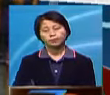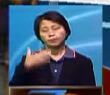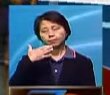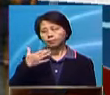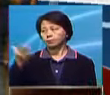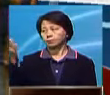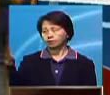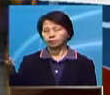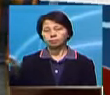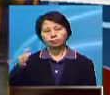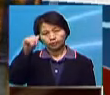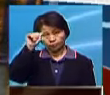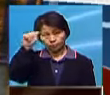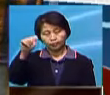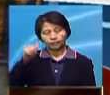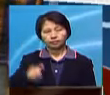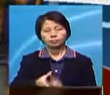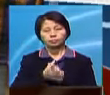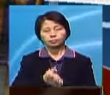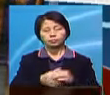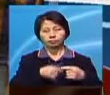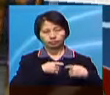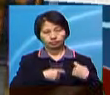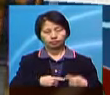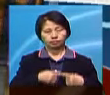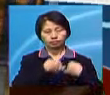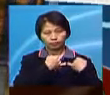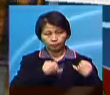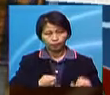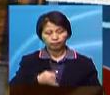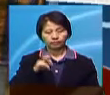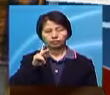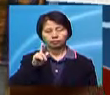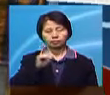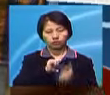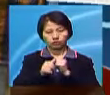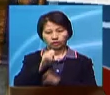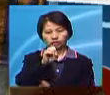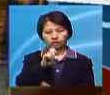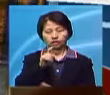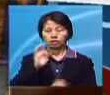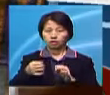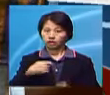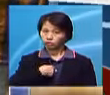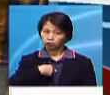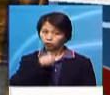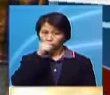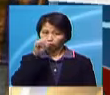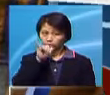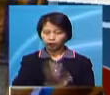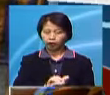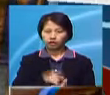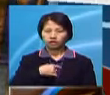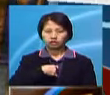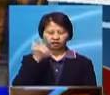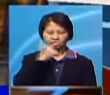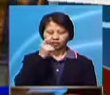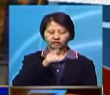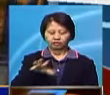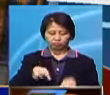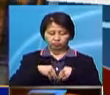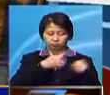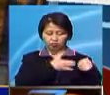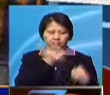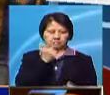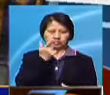Terima kasih Ivan dan Syikin. Assalamualaikum dan salam satis jiwa. Menjelang Sukan SEA Kuala Lumpur 2017. Kalau saya tidak yakin, saya tidak akan menerima jawatan